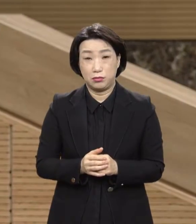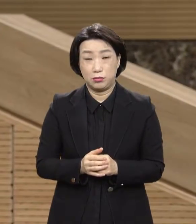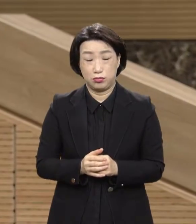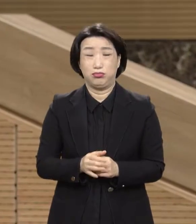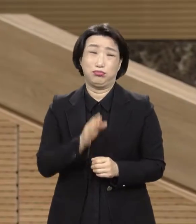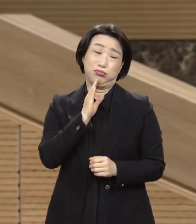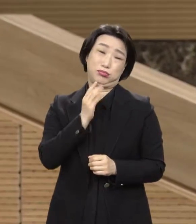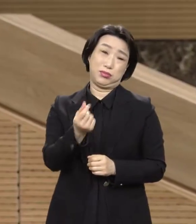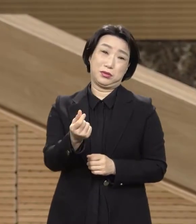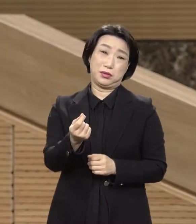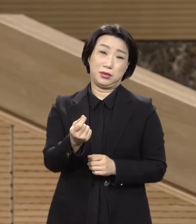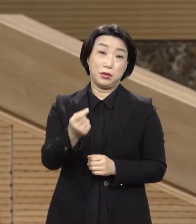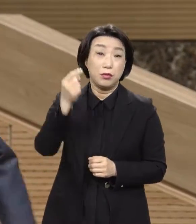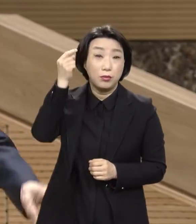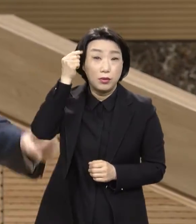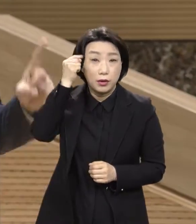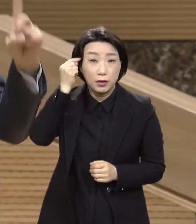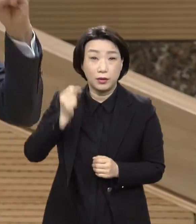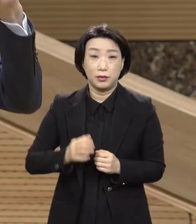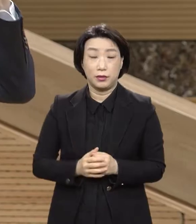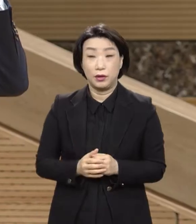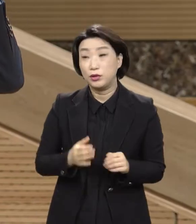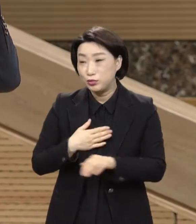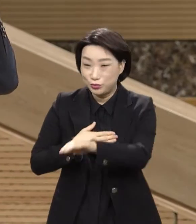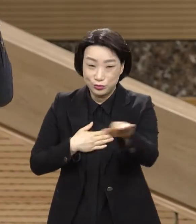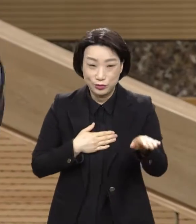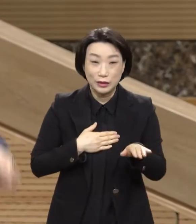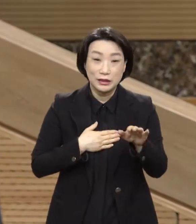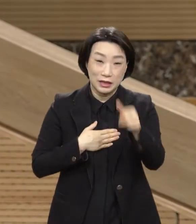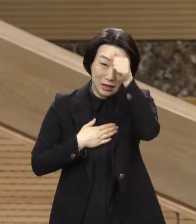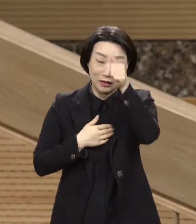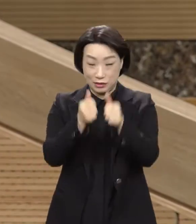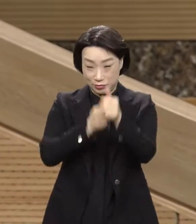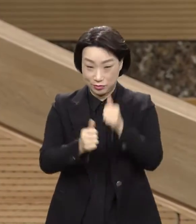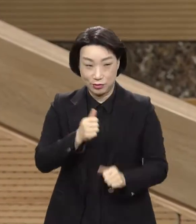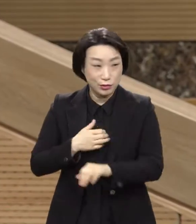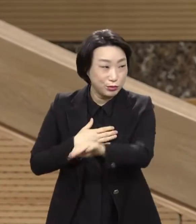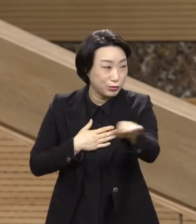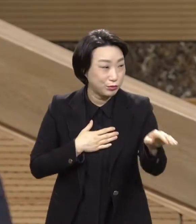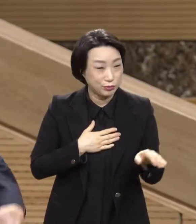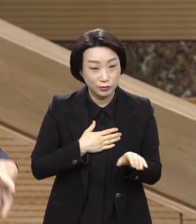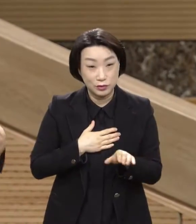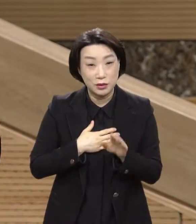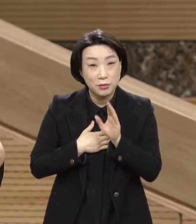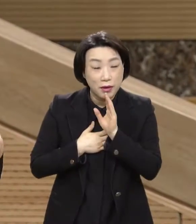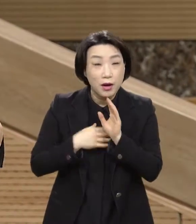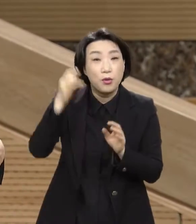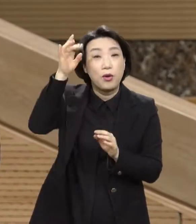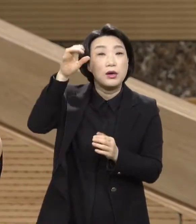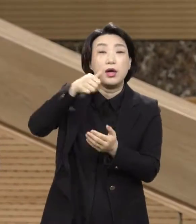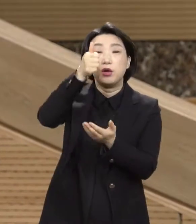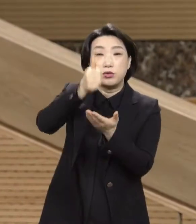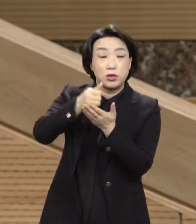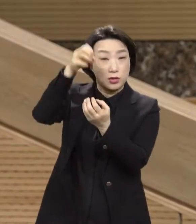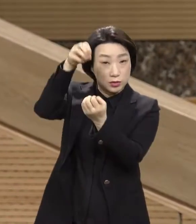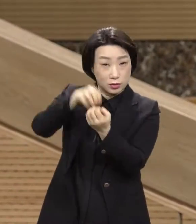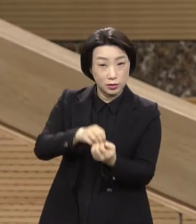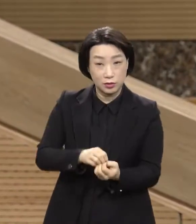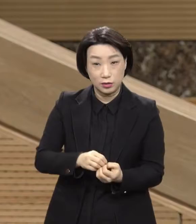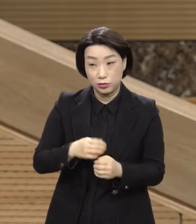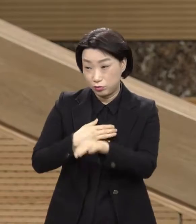그럴 수밖에 없는 것은 우린 아담의 후예로서 원죄를